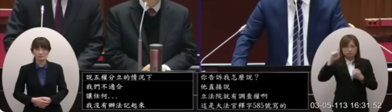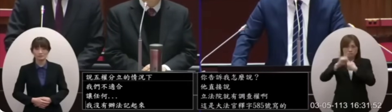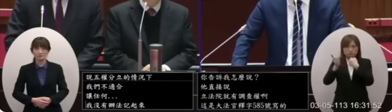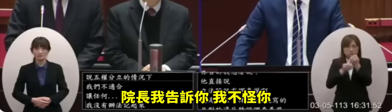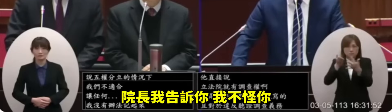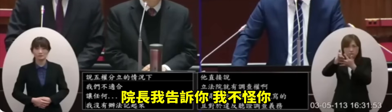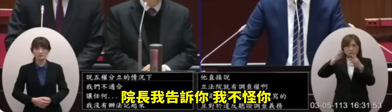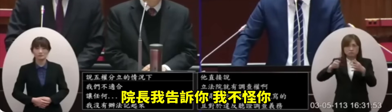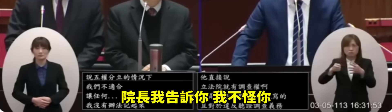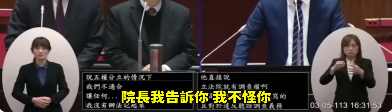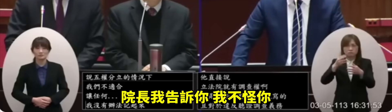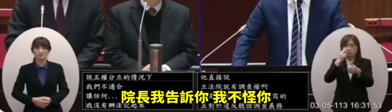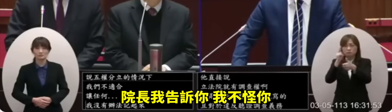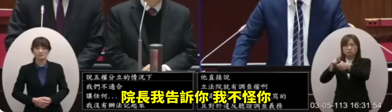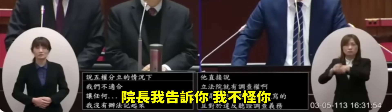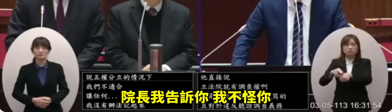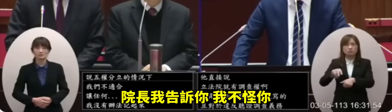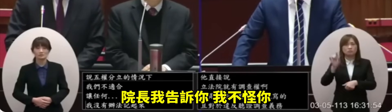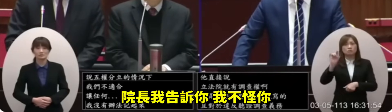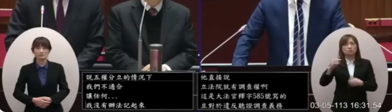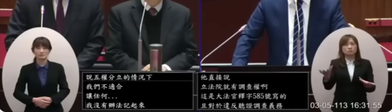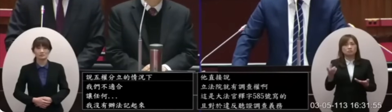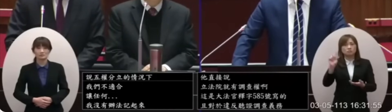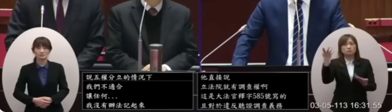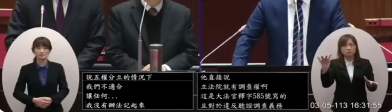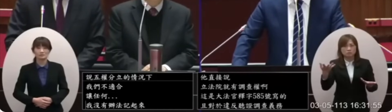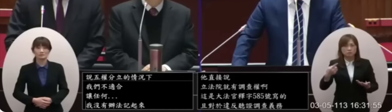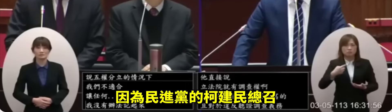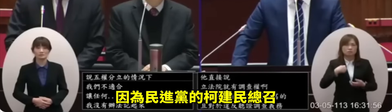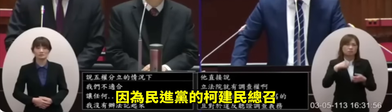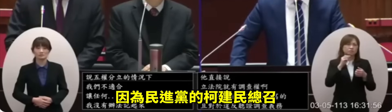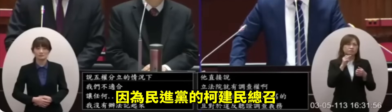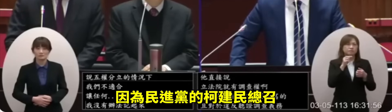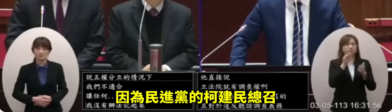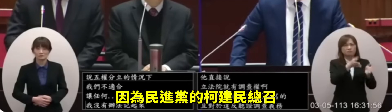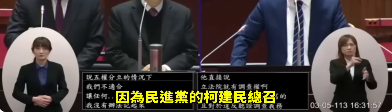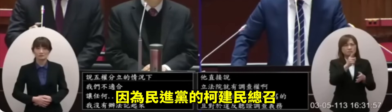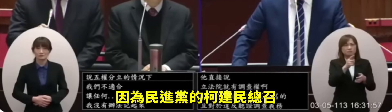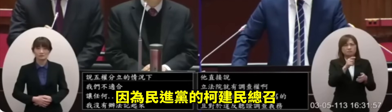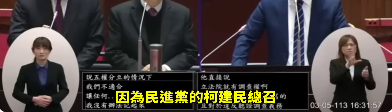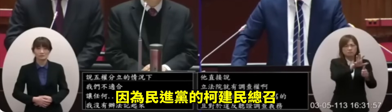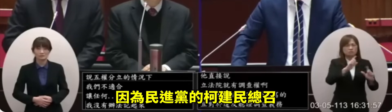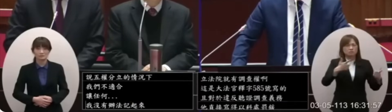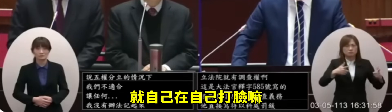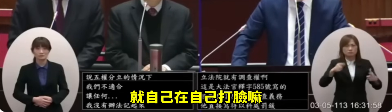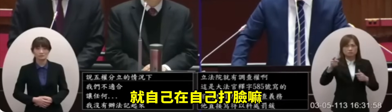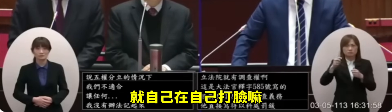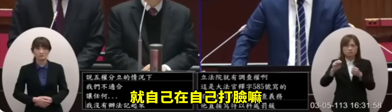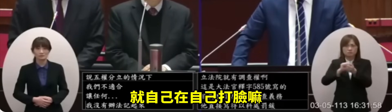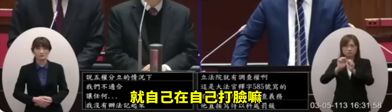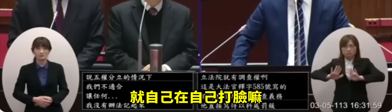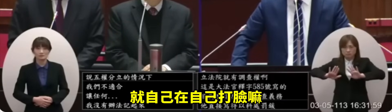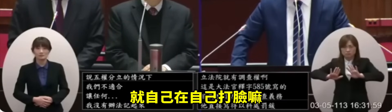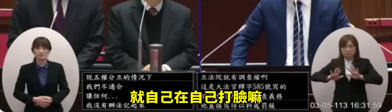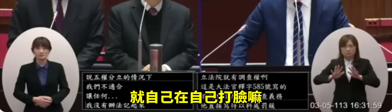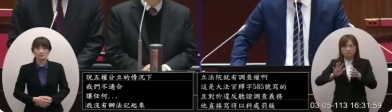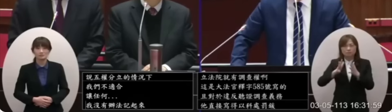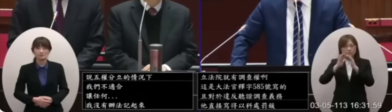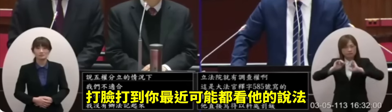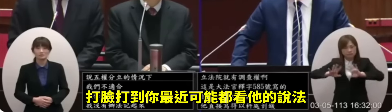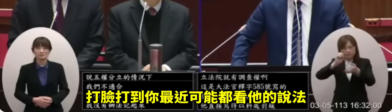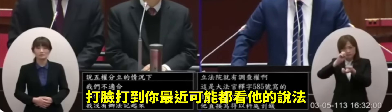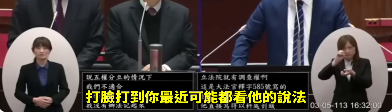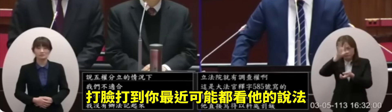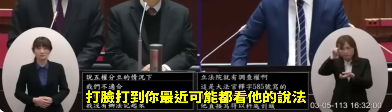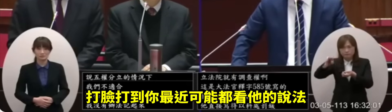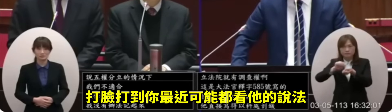啊，院长，我告诉你，我不怪你，因为民进党的柯建铭总召就自己在自己打脸嘛，